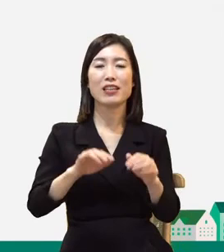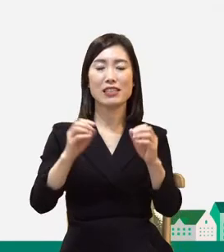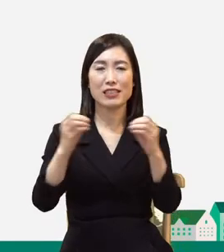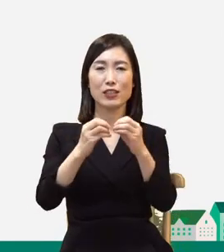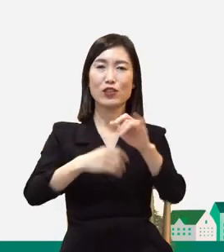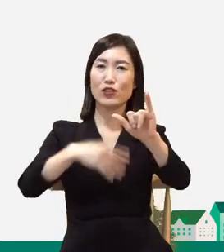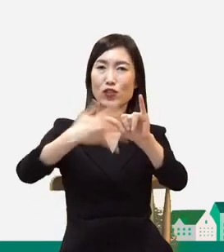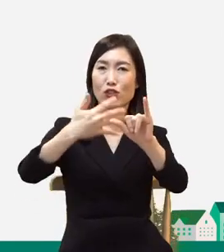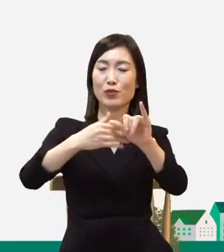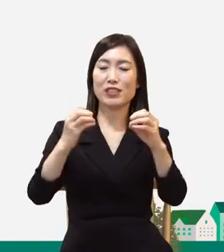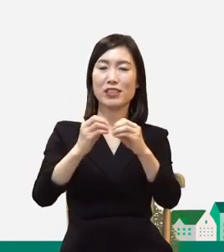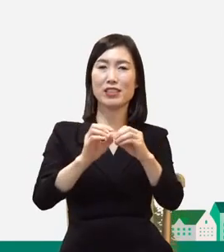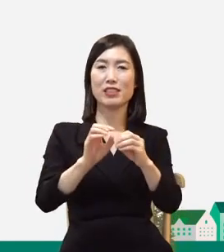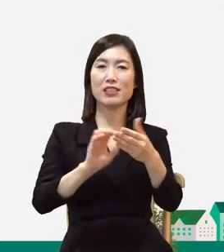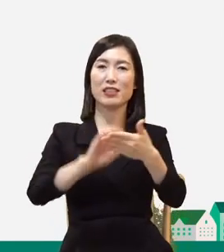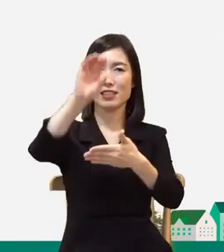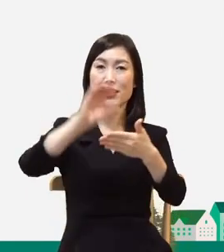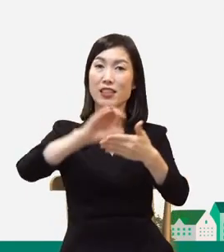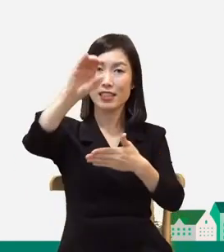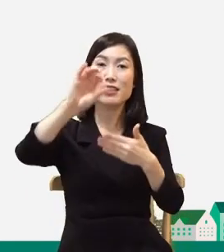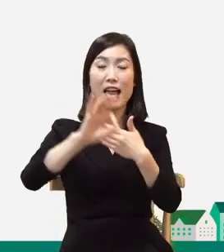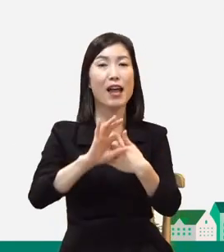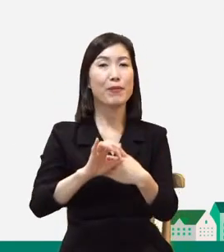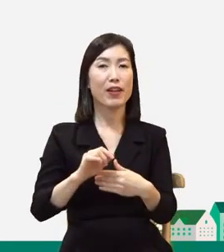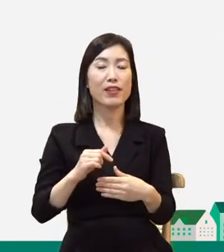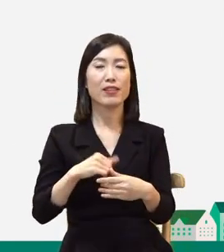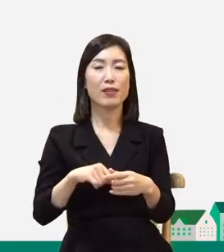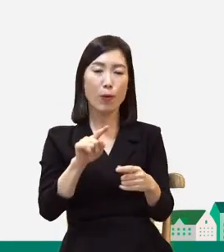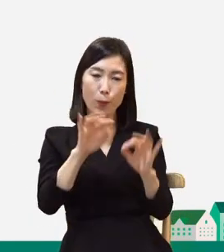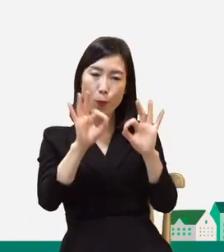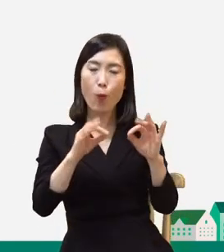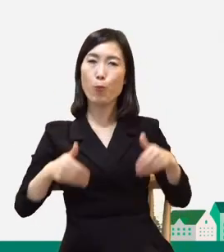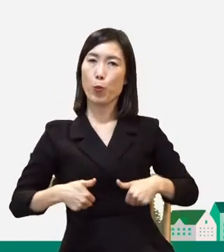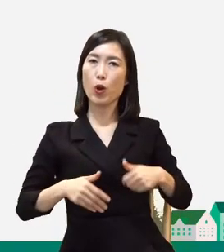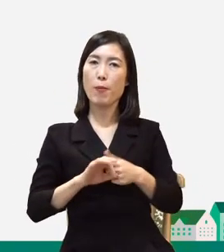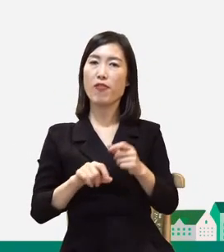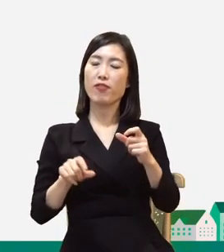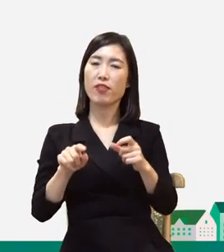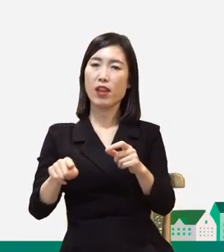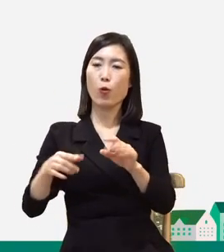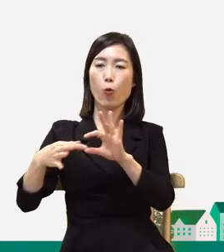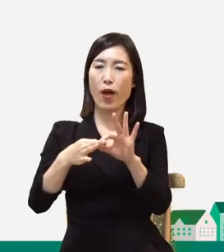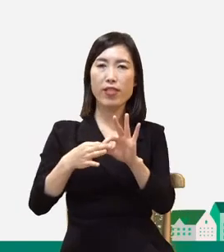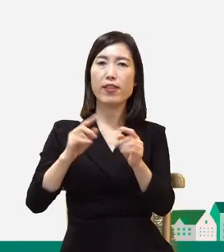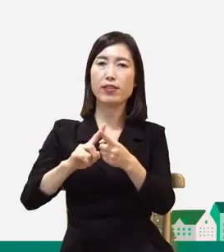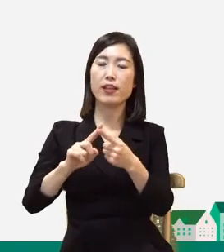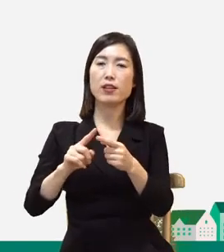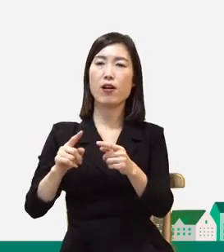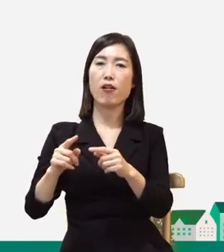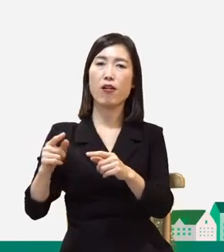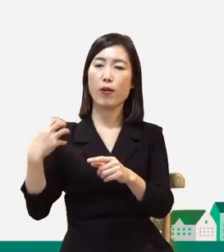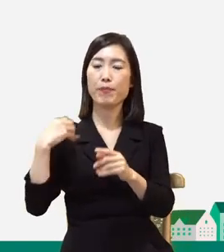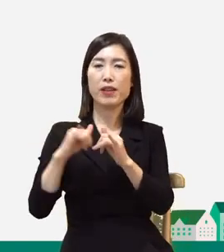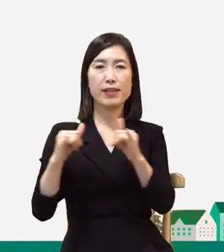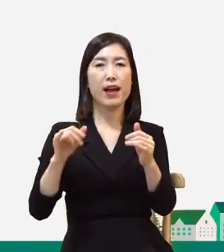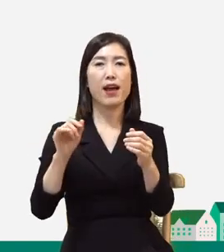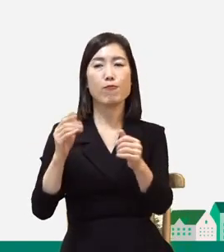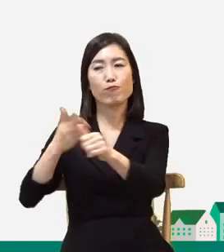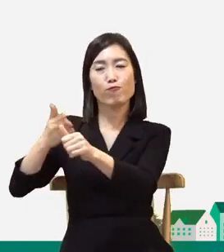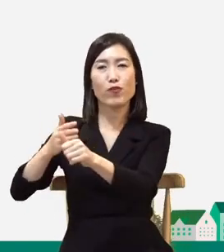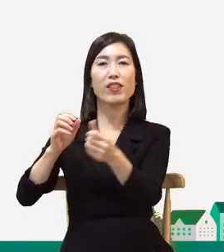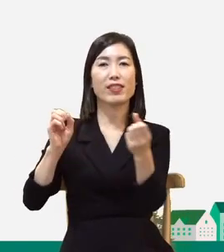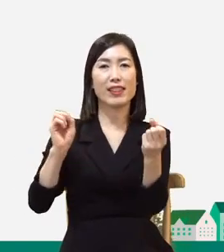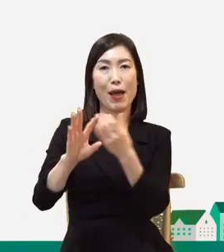남겨주시면 거기서 필요한 이제 부분은 해당되는 발제자나 토론자들께